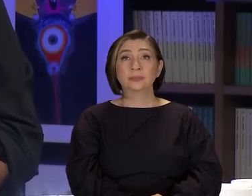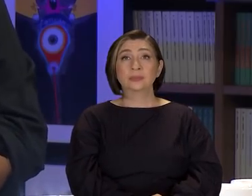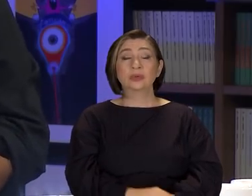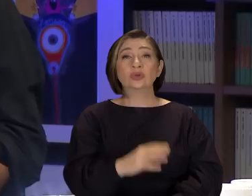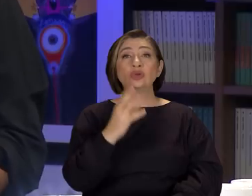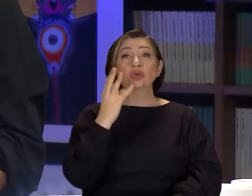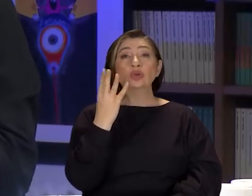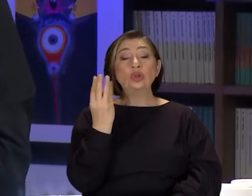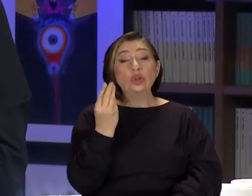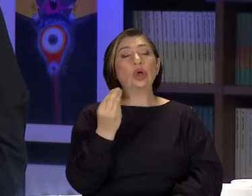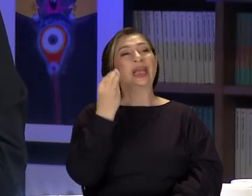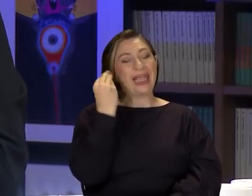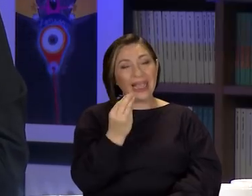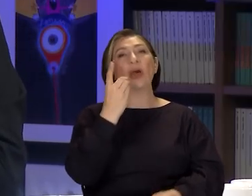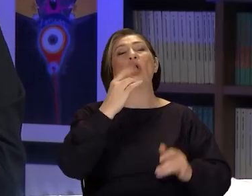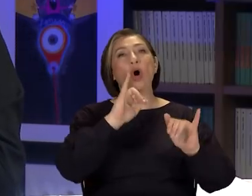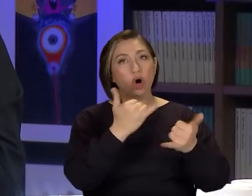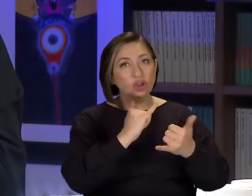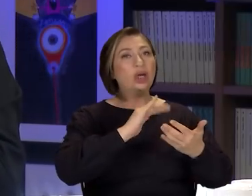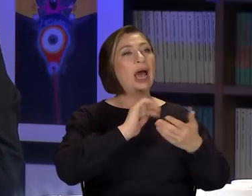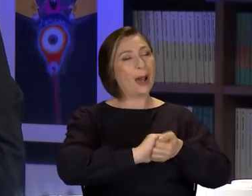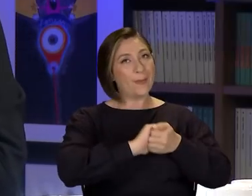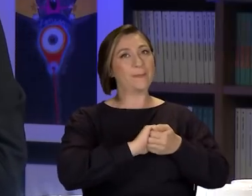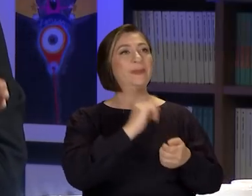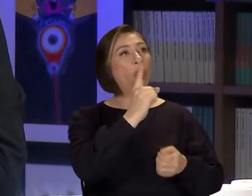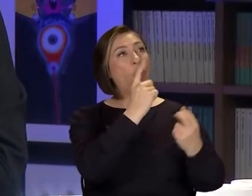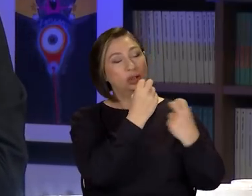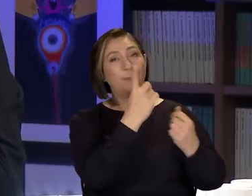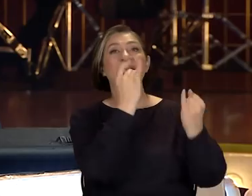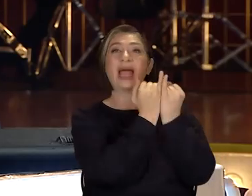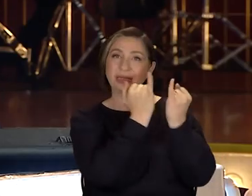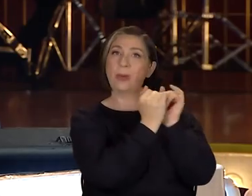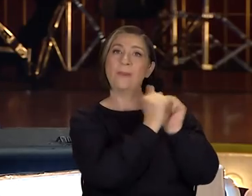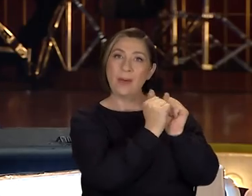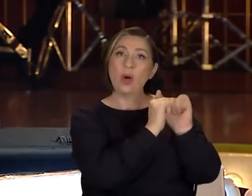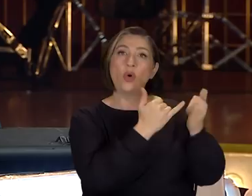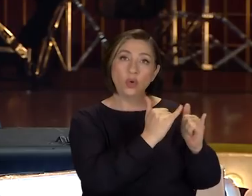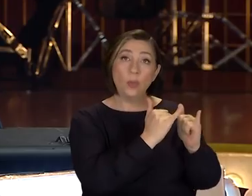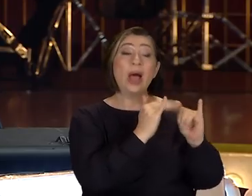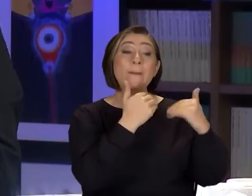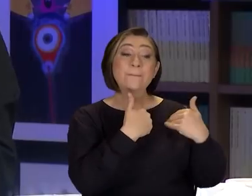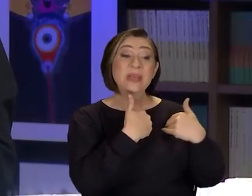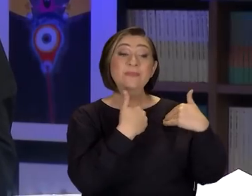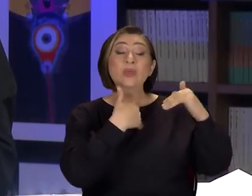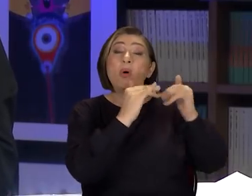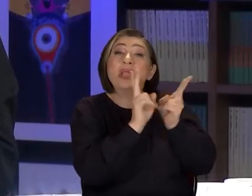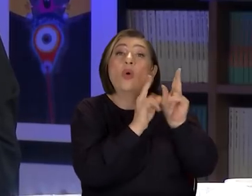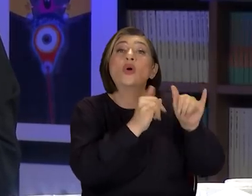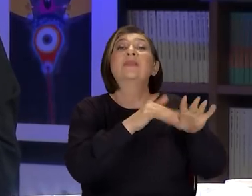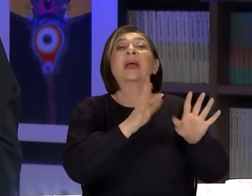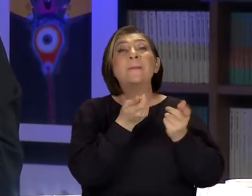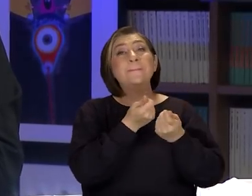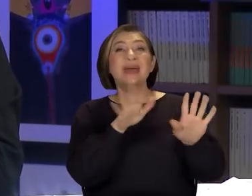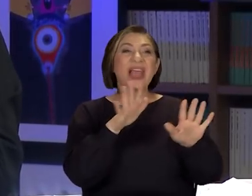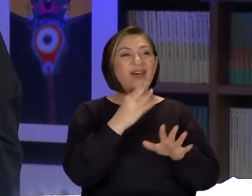çok iyi iki oyuncu ahbabım, bir hocam ve bir kardeşimle oynuyorum. Evet. Benim durum aslında oynamak değil, bedava